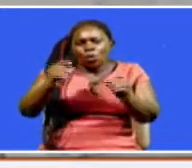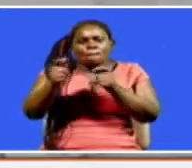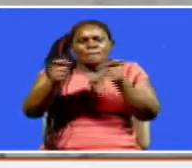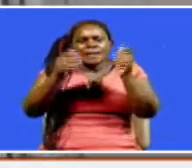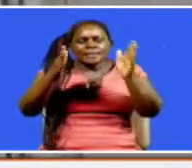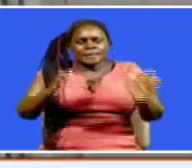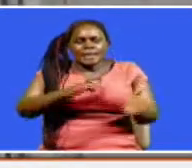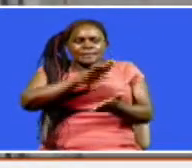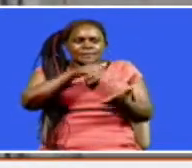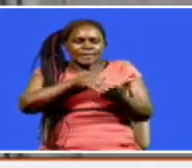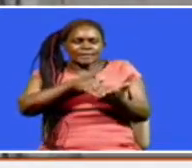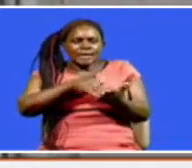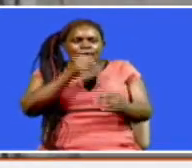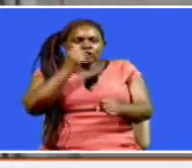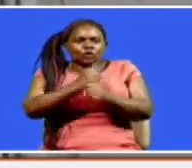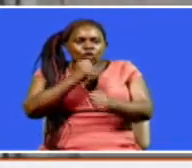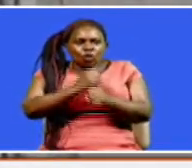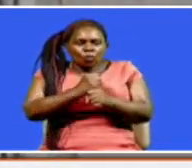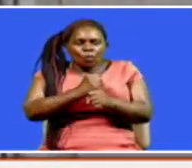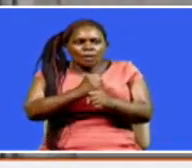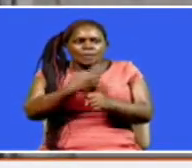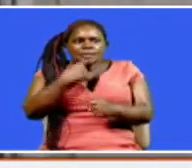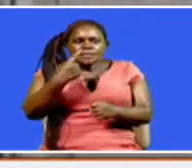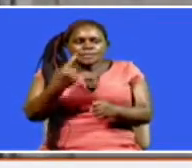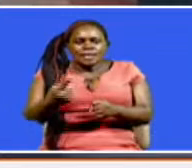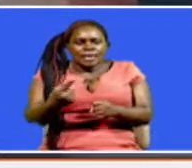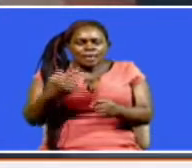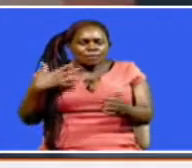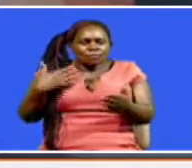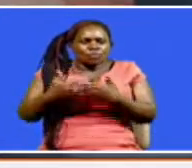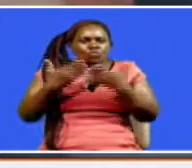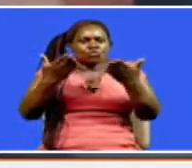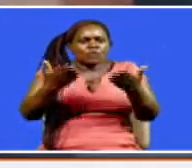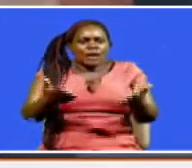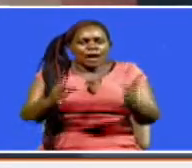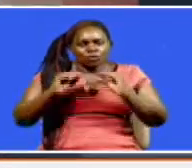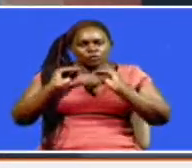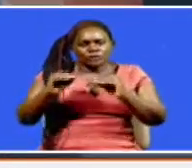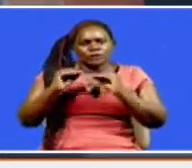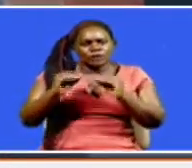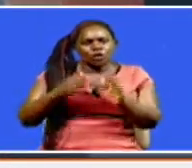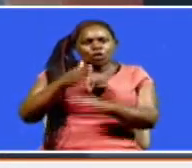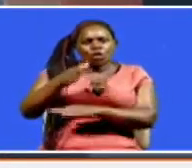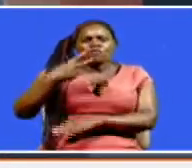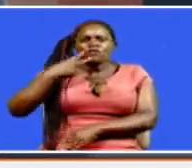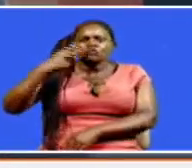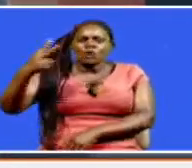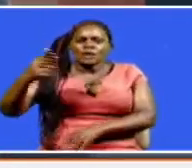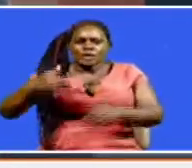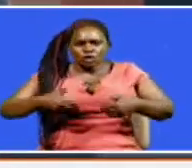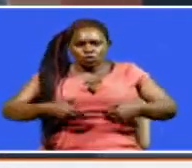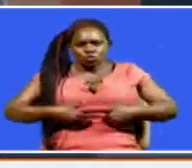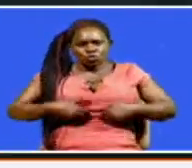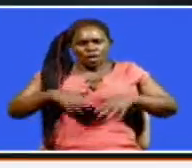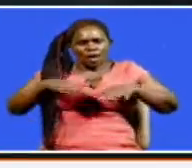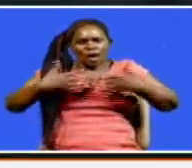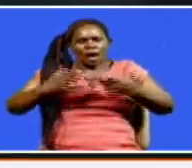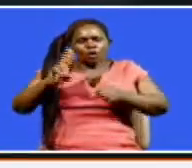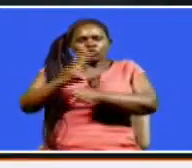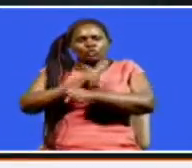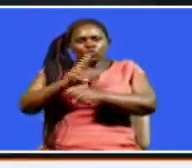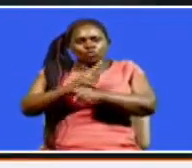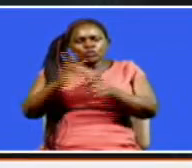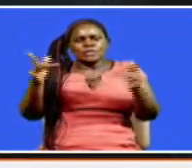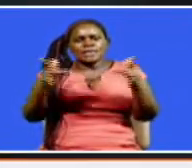wa kituo cha ajira Josephat Emuri anasema kwamba kufikia sasa wamewapa mafunzo vijana zaidi ya 200 ya namna ya kutumia